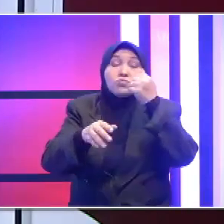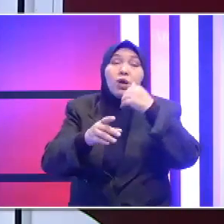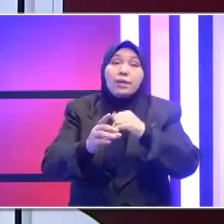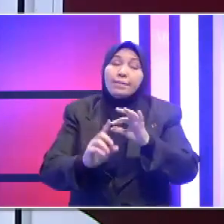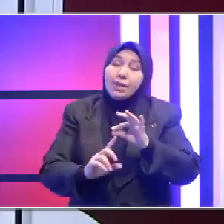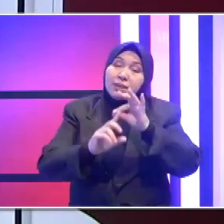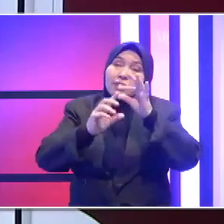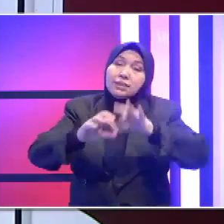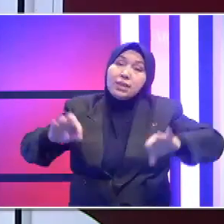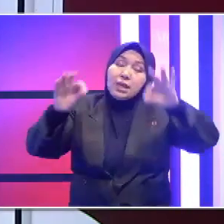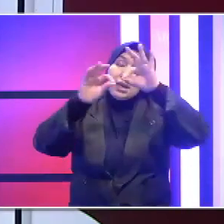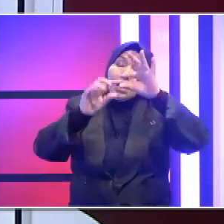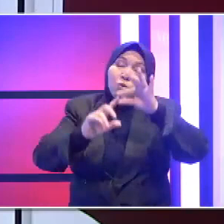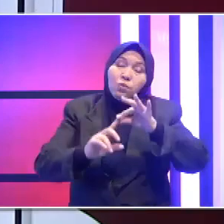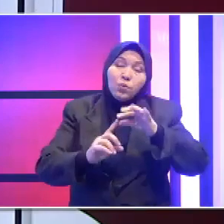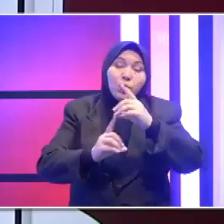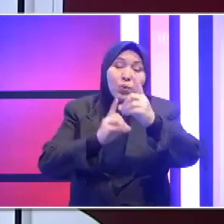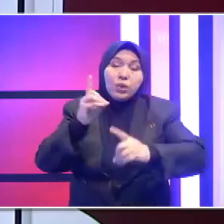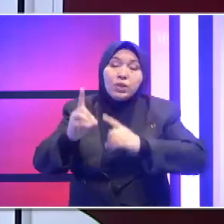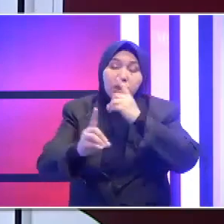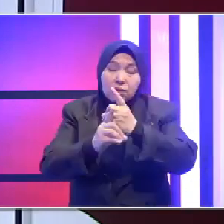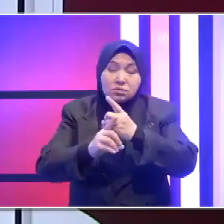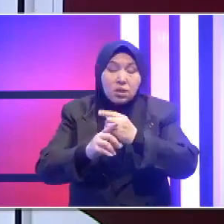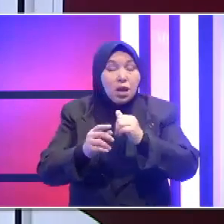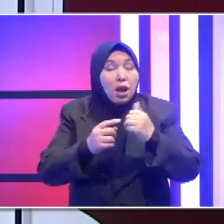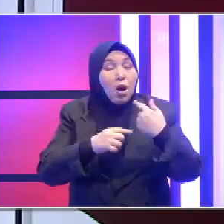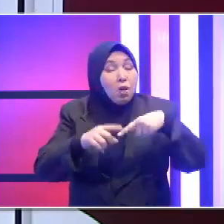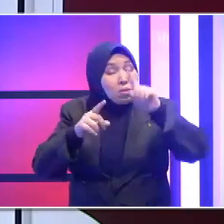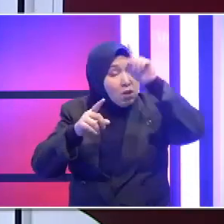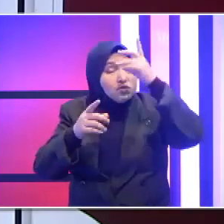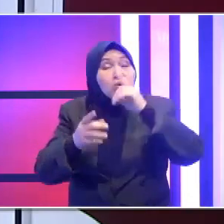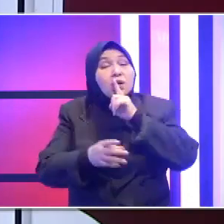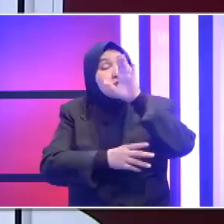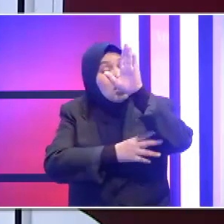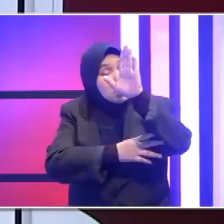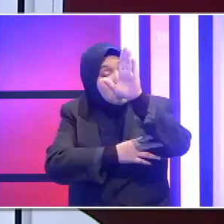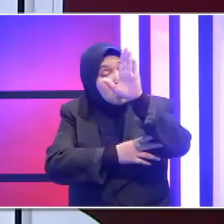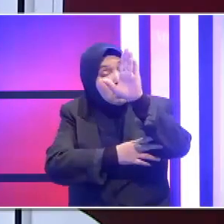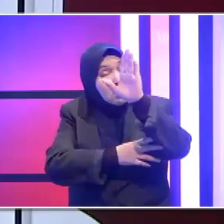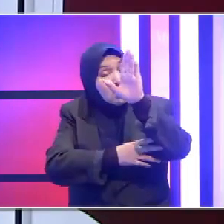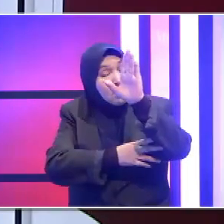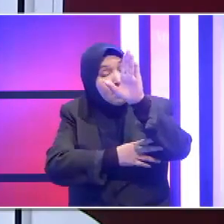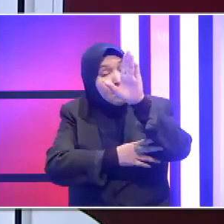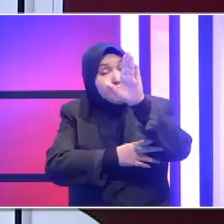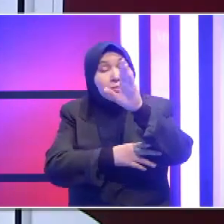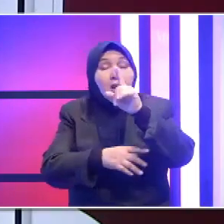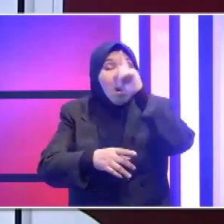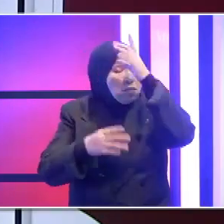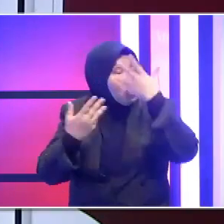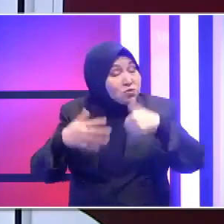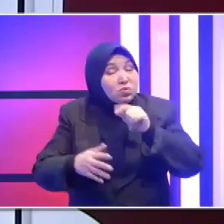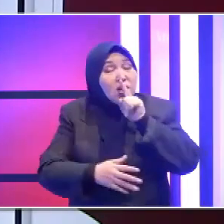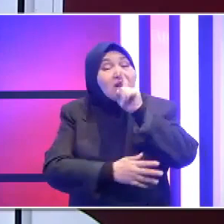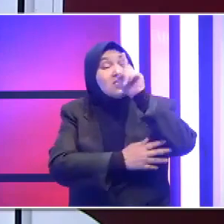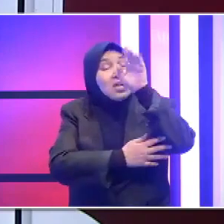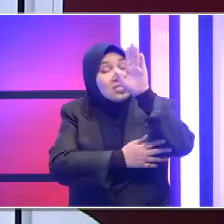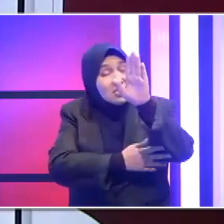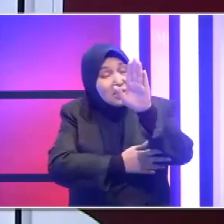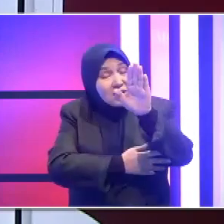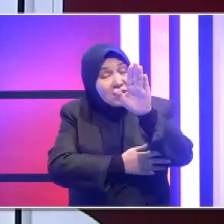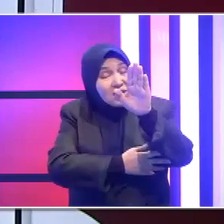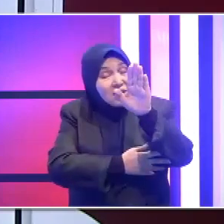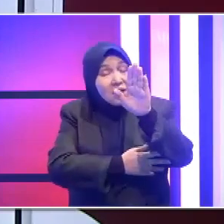mengutamakan dunia Padahal Allah janjikan aku istilahnya wa aja nah Uwak dan